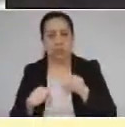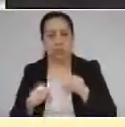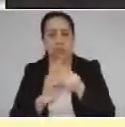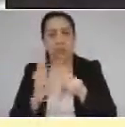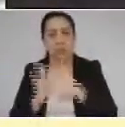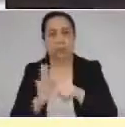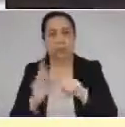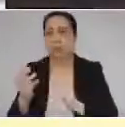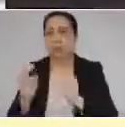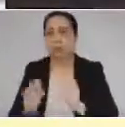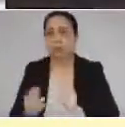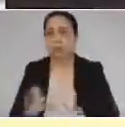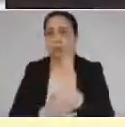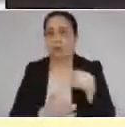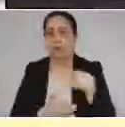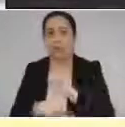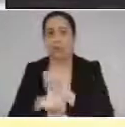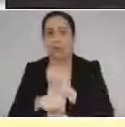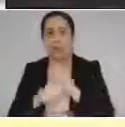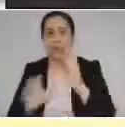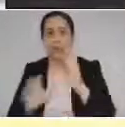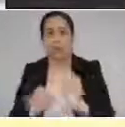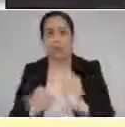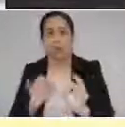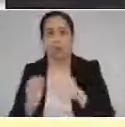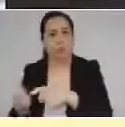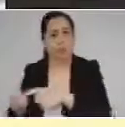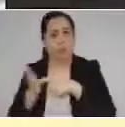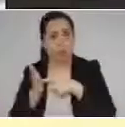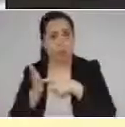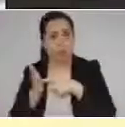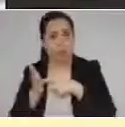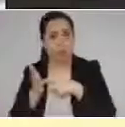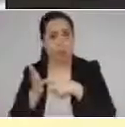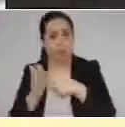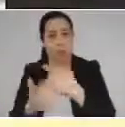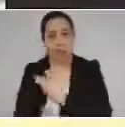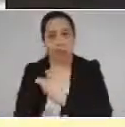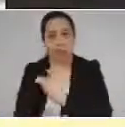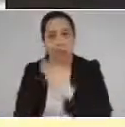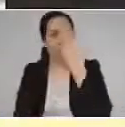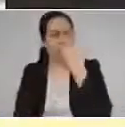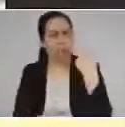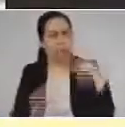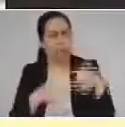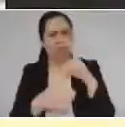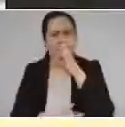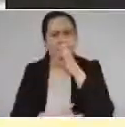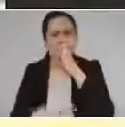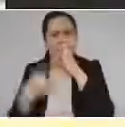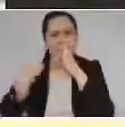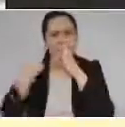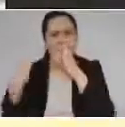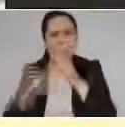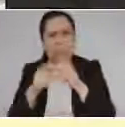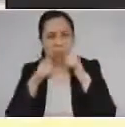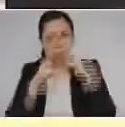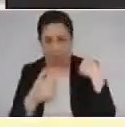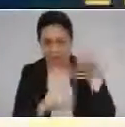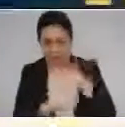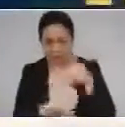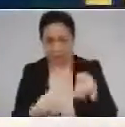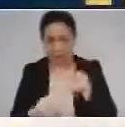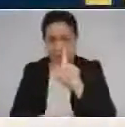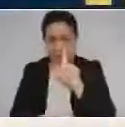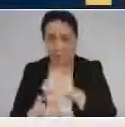mass distribution ng Ivermectin na nasagip Representative Rodante Marcoleta at anak kalusugan Congressman Mike Defensor. Sa